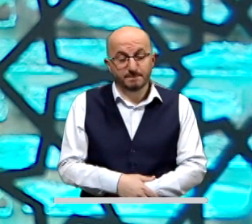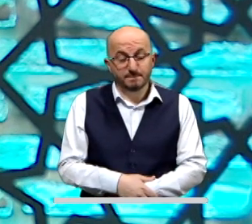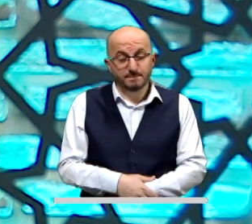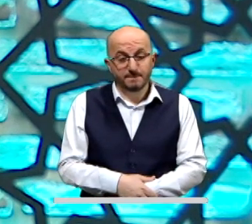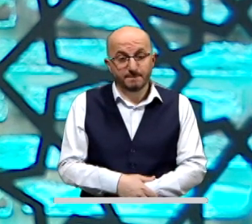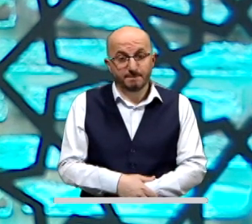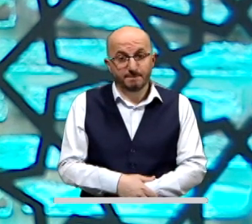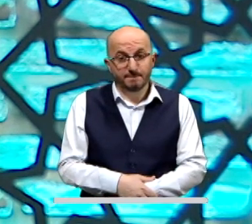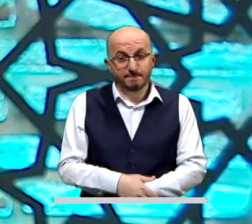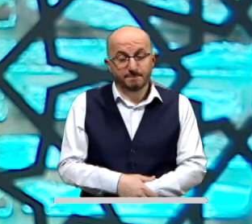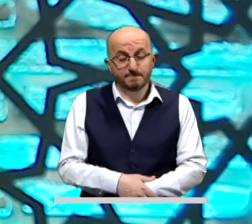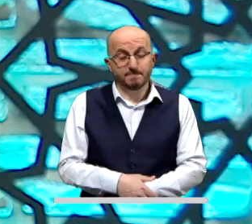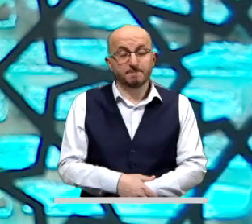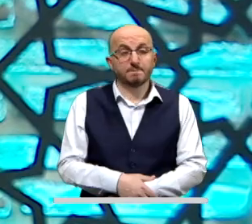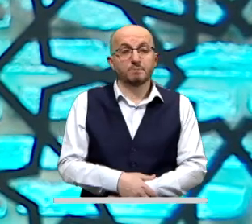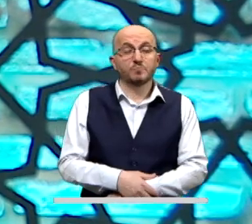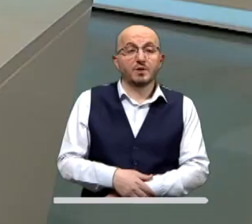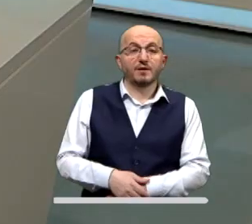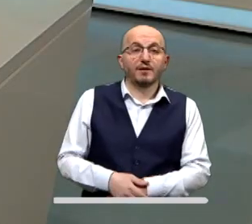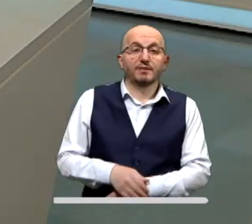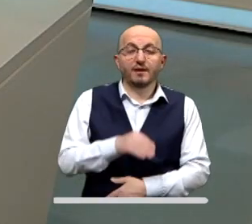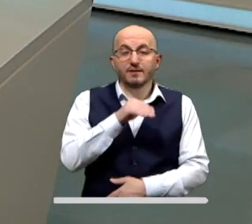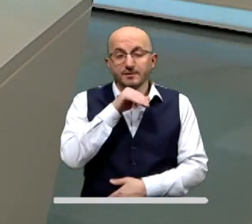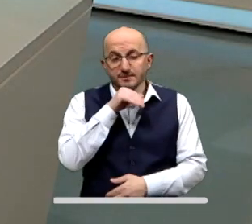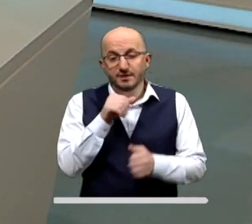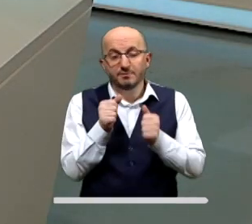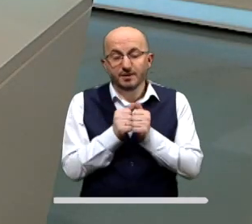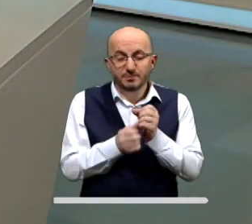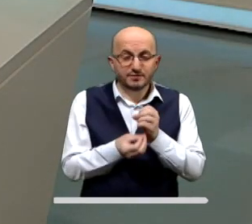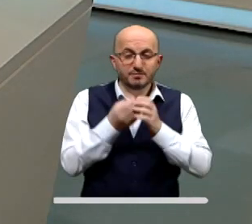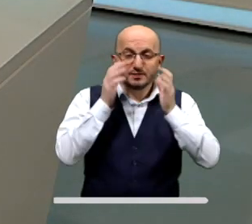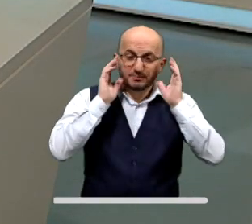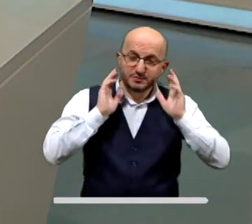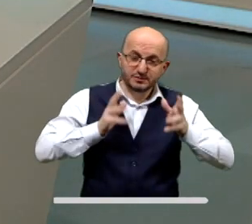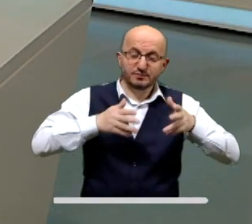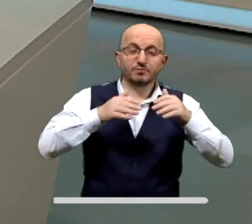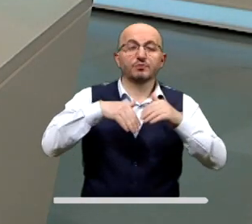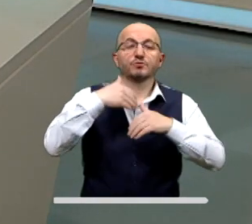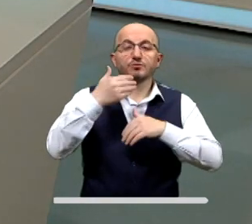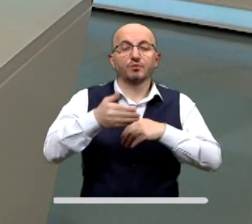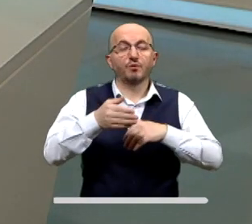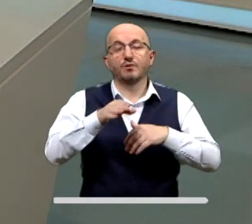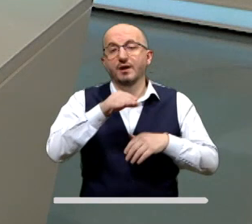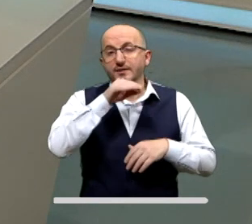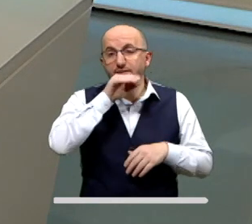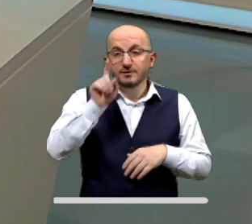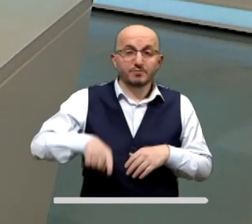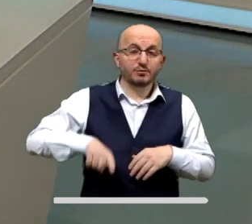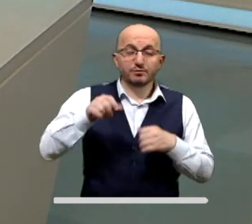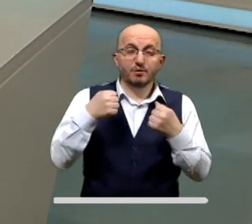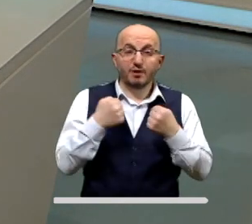Evet sevgili Muhammed bakıyor ki hocam dedesiyle beraber sabah namazını kılıyorlar sonra dedesi bile bir günlük kaza kılıyor